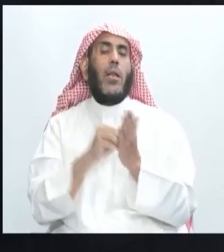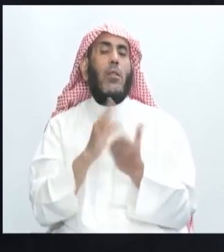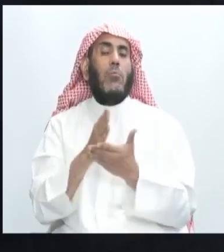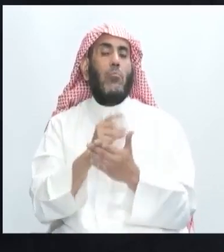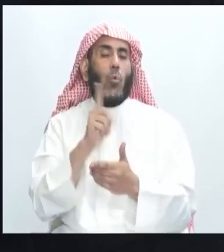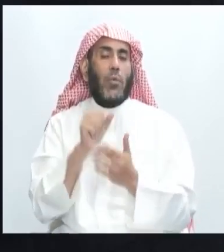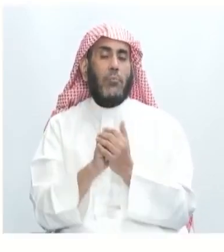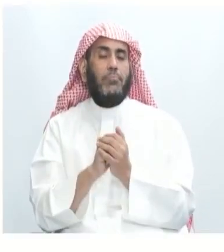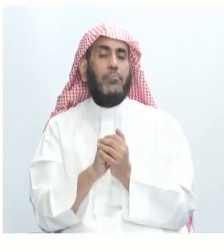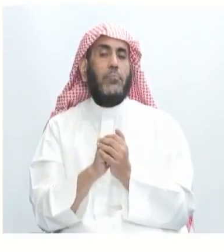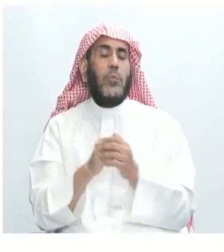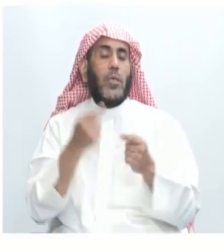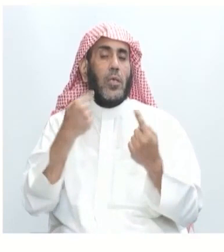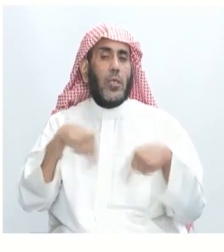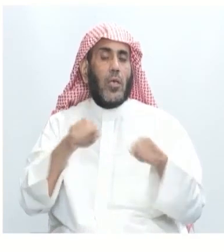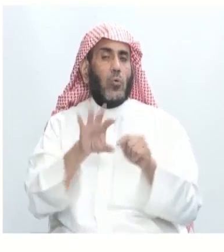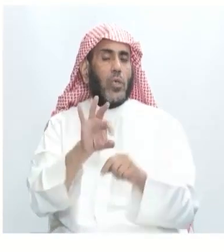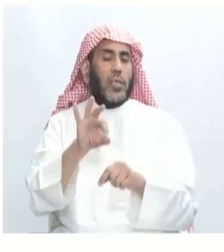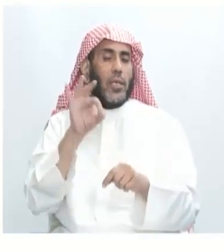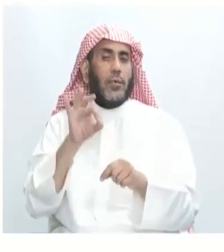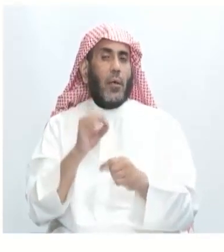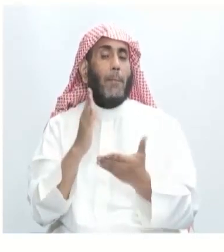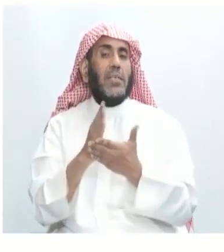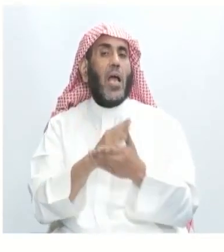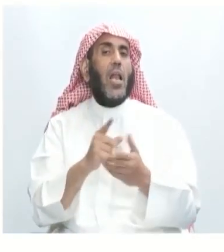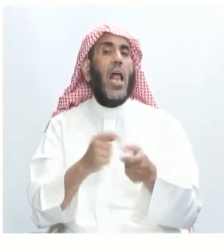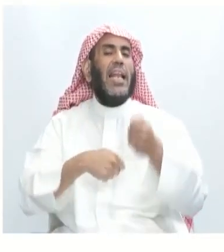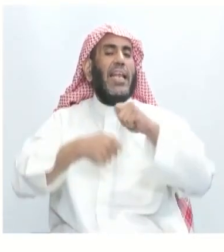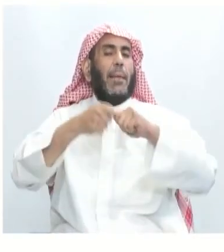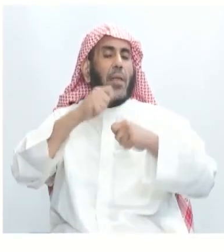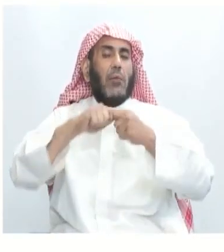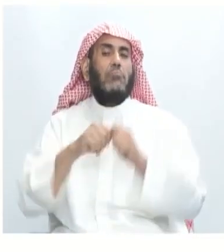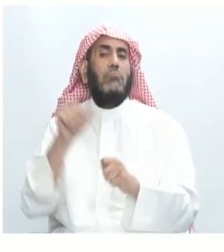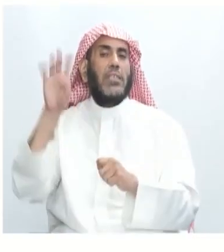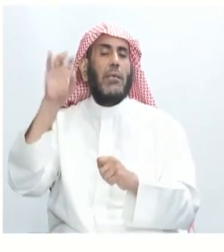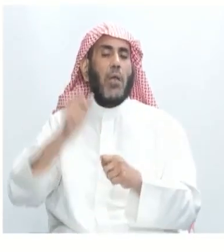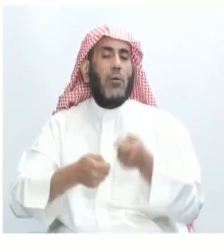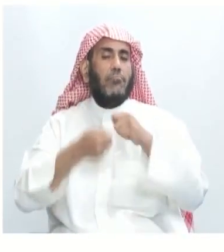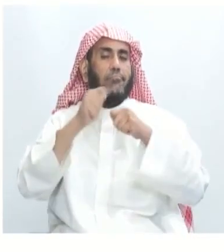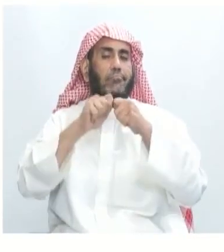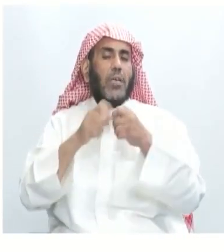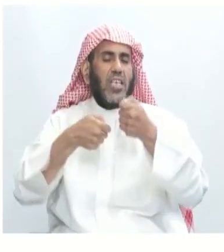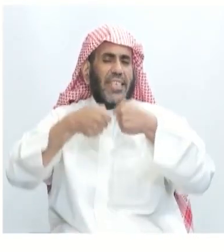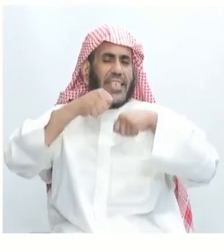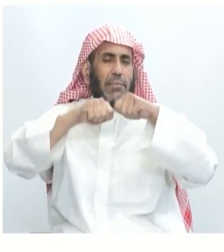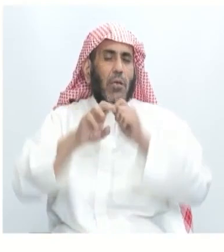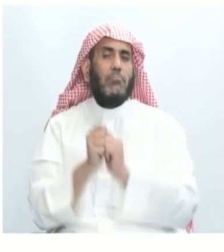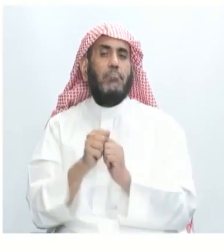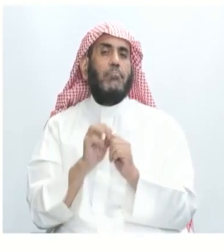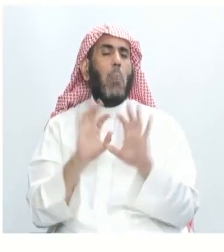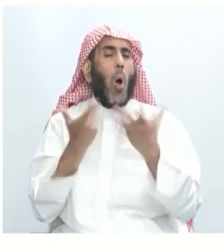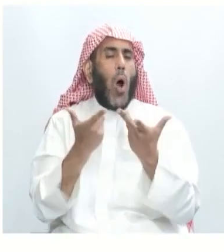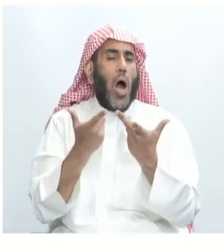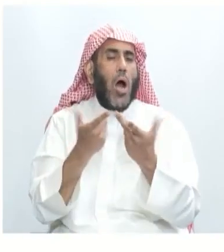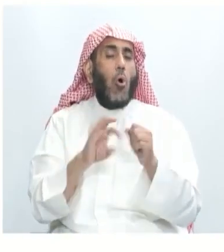ول قلنا مثلا نحن سنختار مجال الكيمياء مجال الكيمياء الكيمياء تعريفه ما